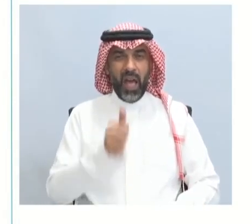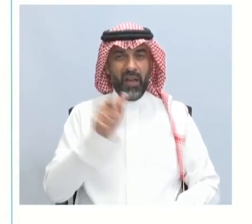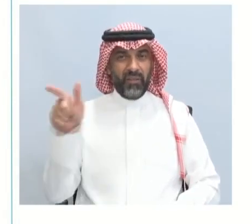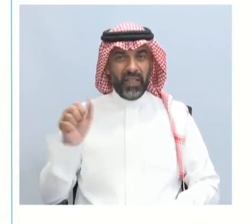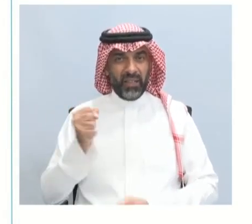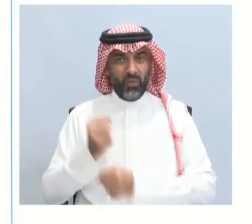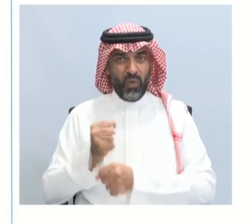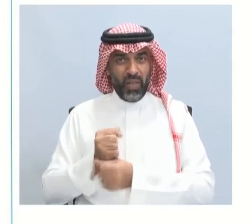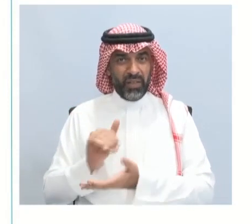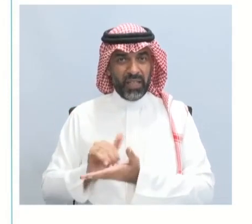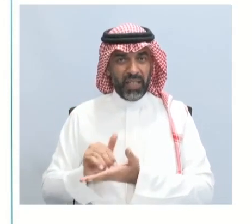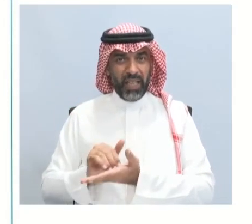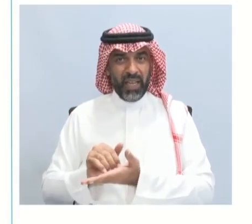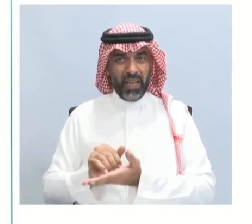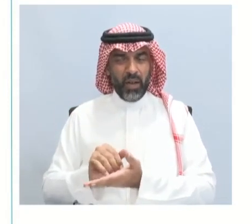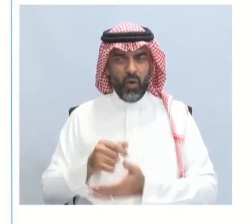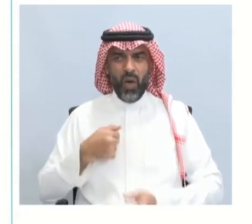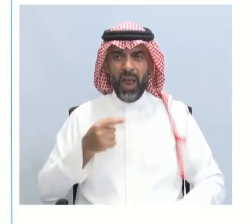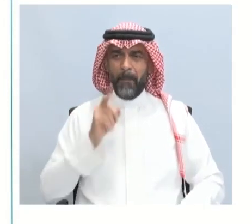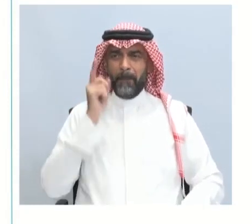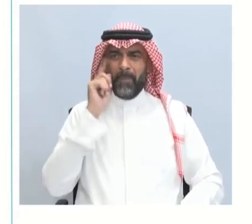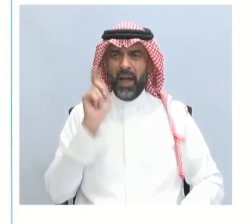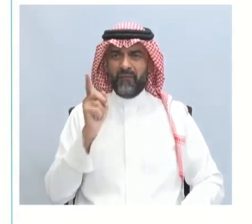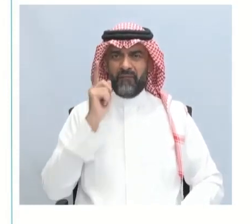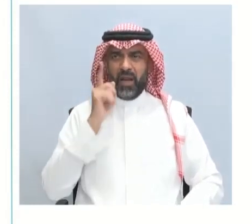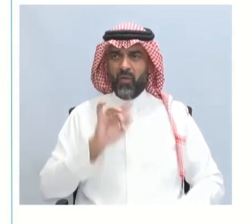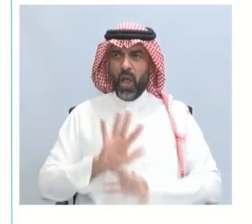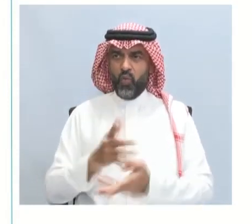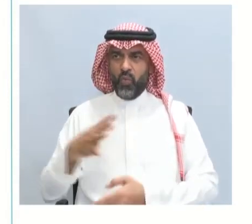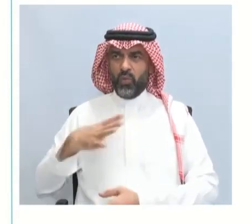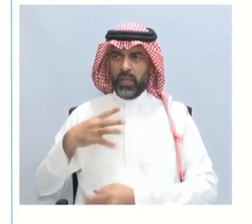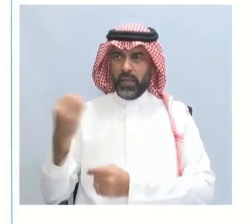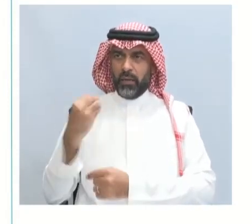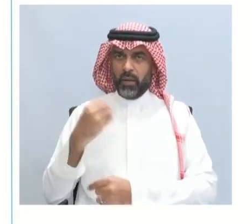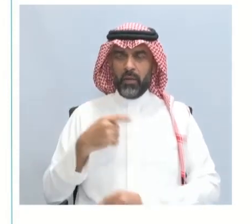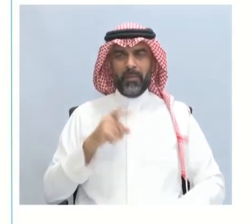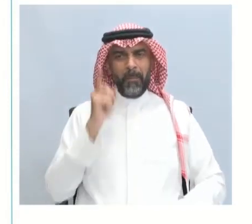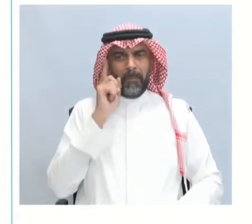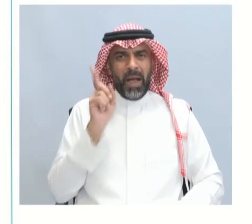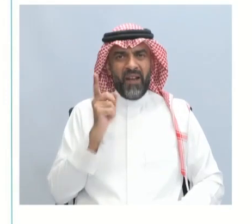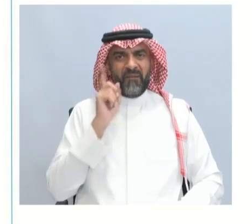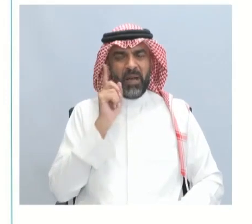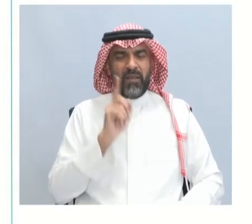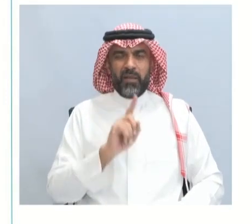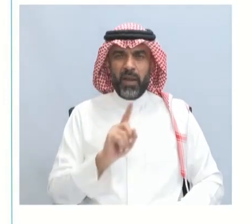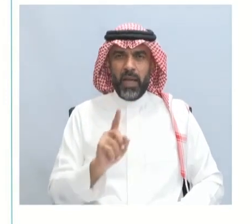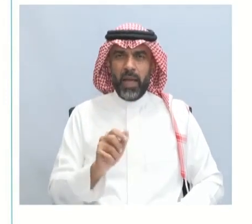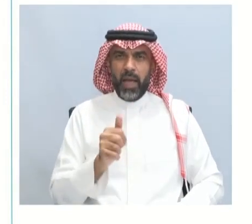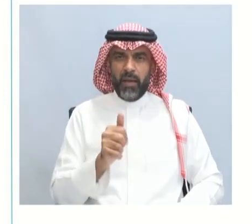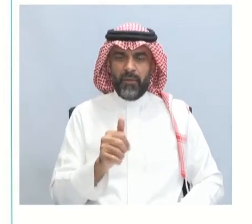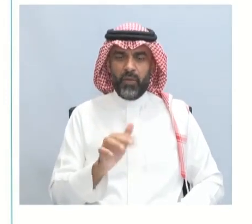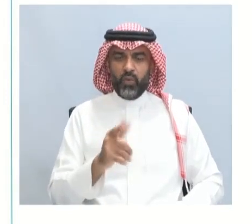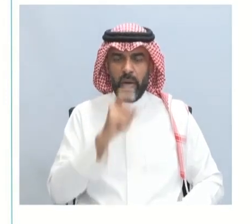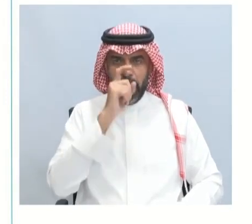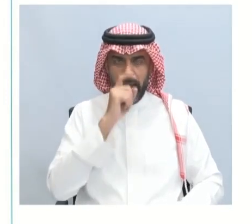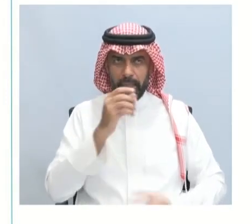اعرف لا اعرف عباره تدل على عدم الاحترافيه لابد ان يكون السكرتير قادر على